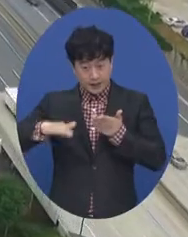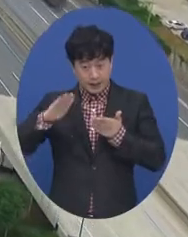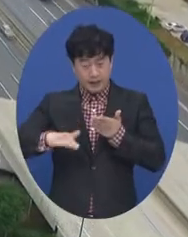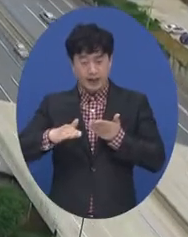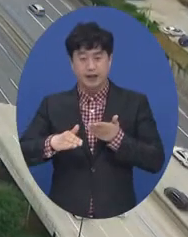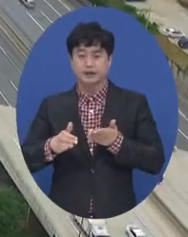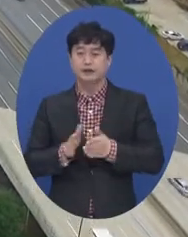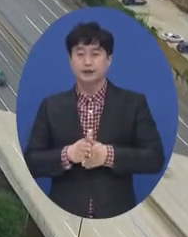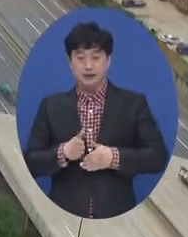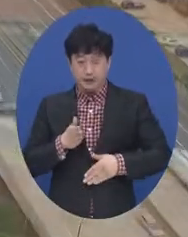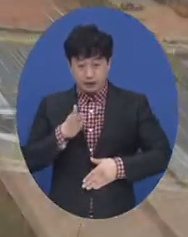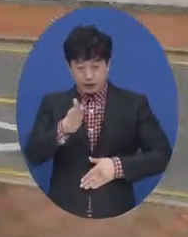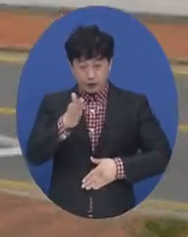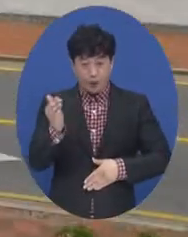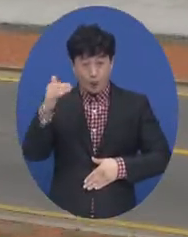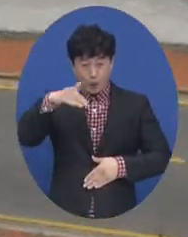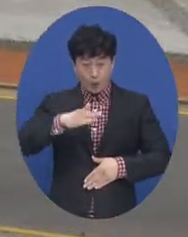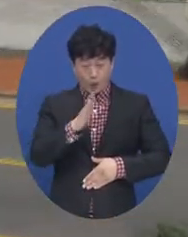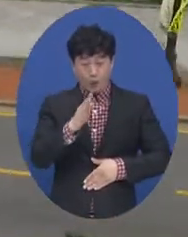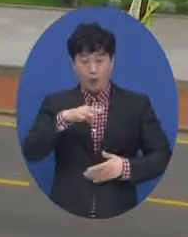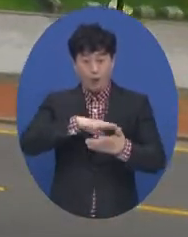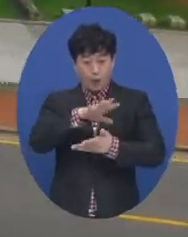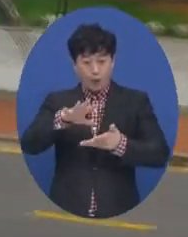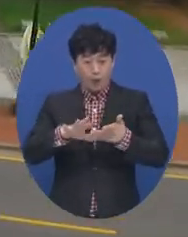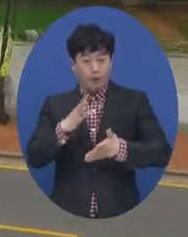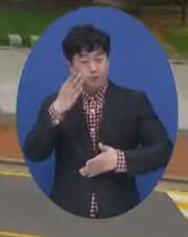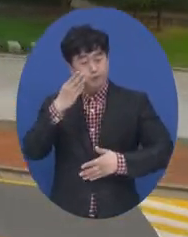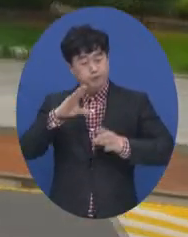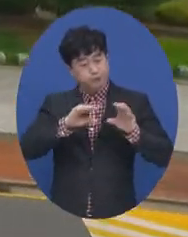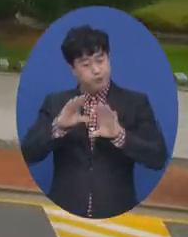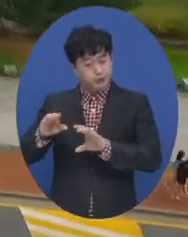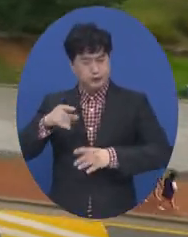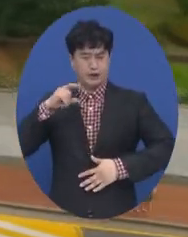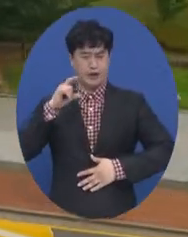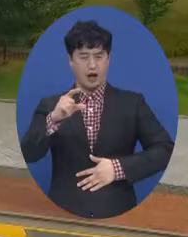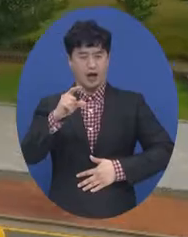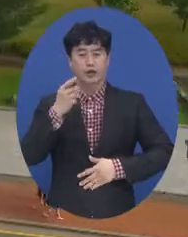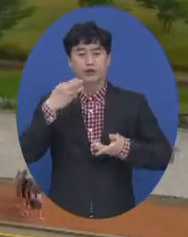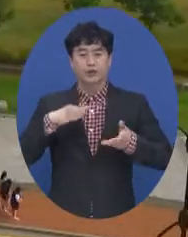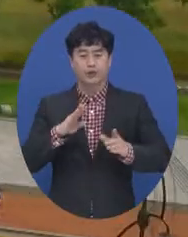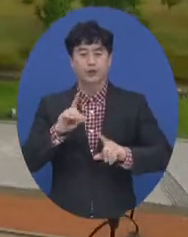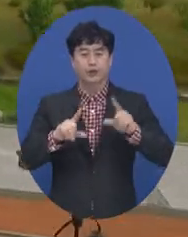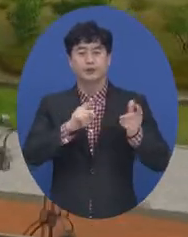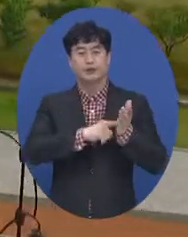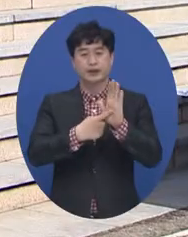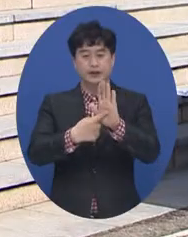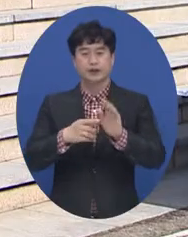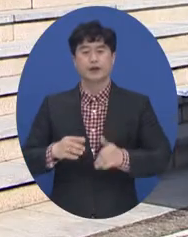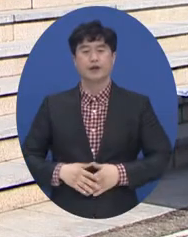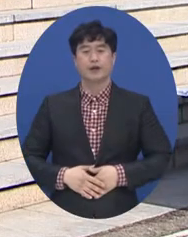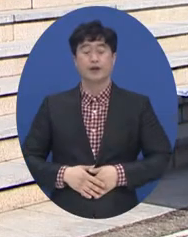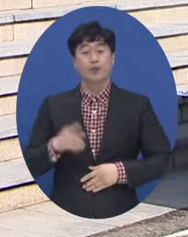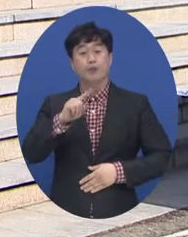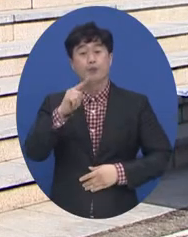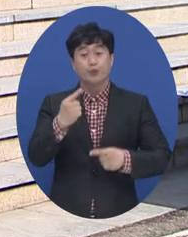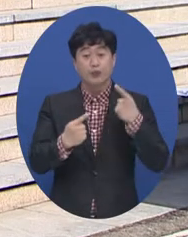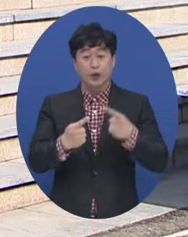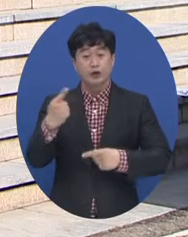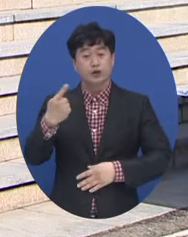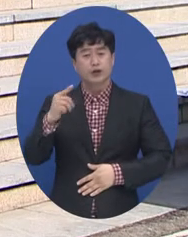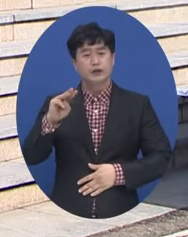하단은 직선과 곡선의 조화를 통해 유연하면서도 강직한 경기도를 나타냅니다.